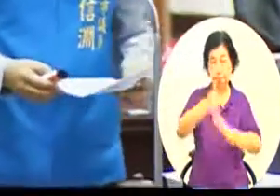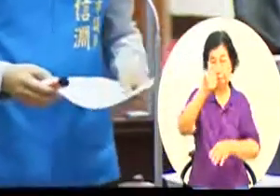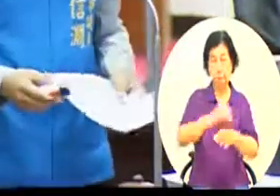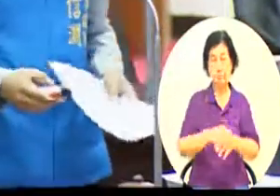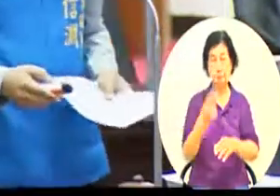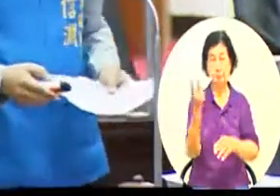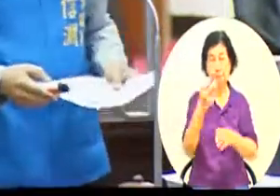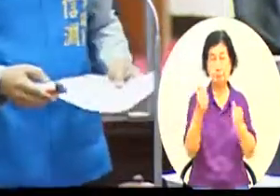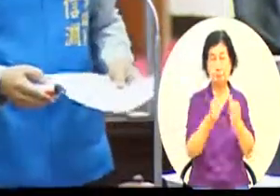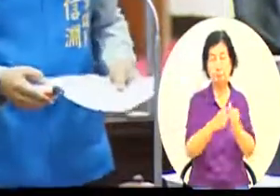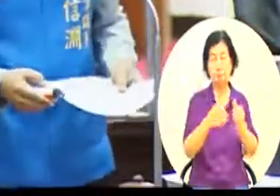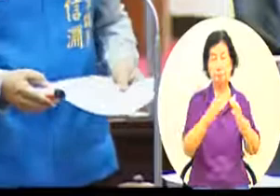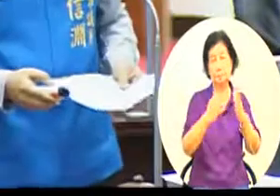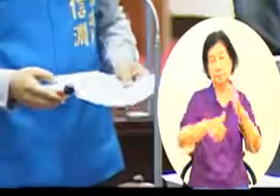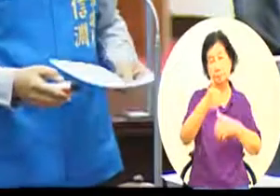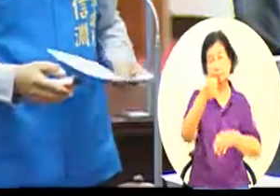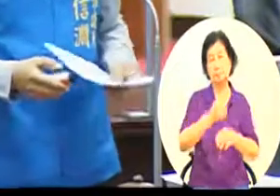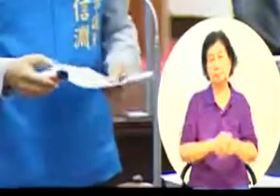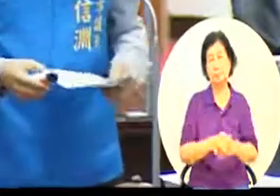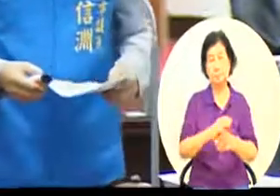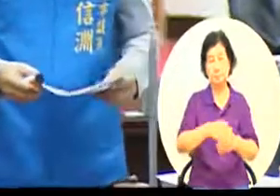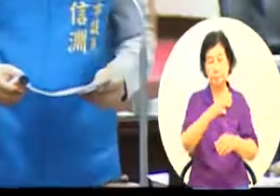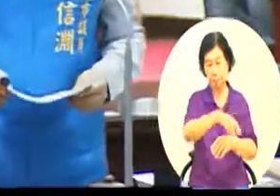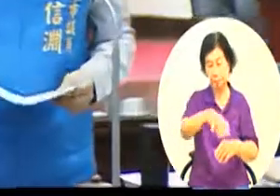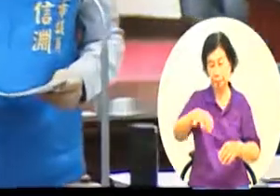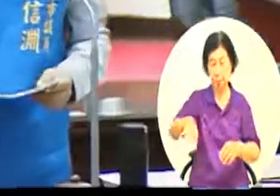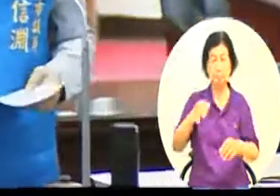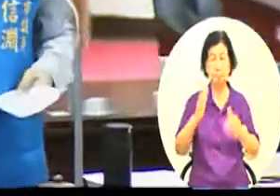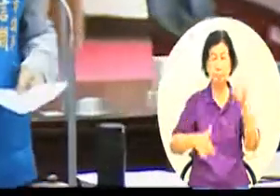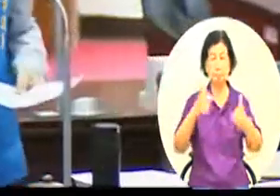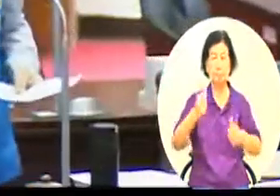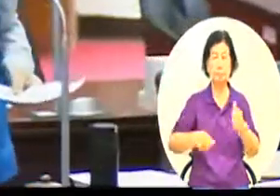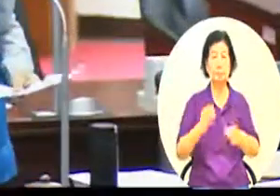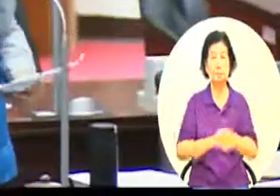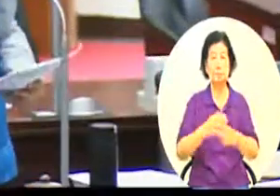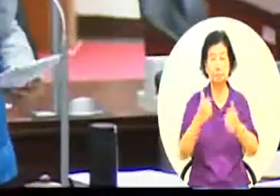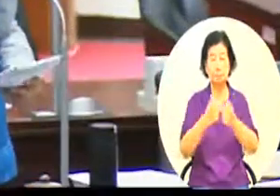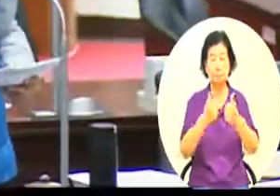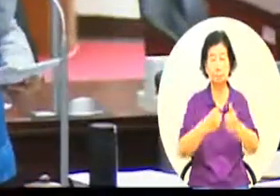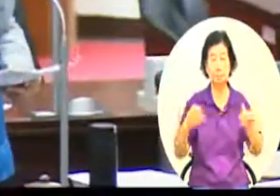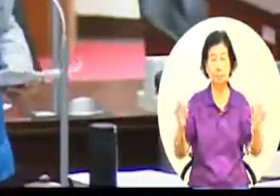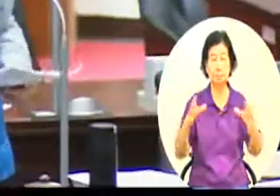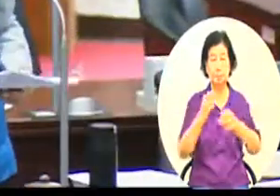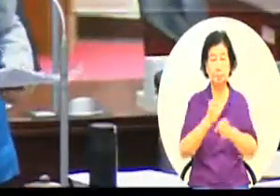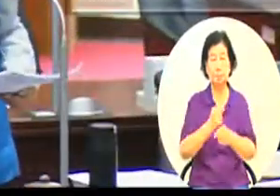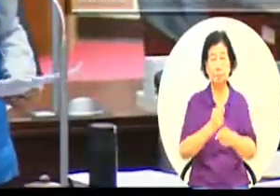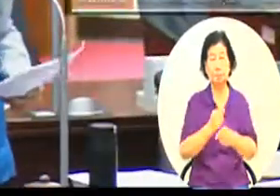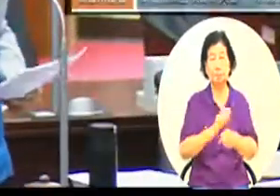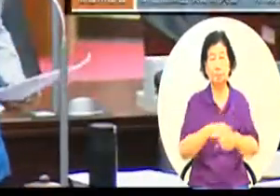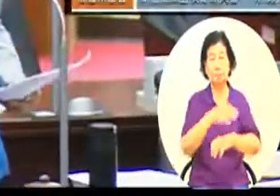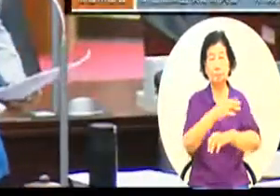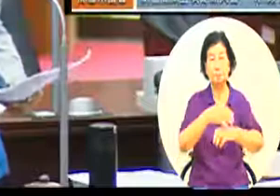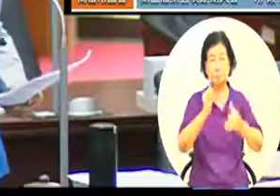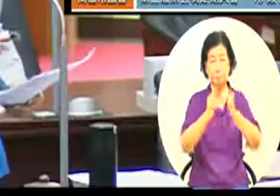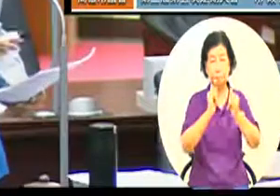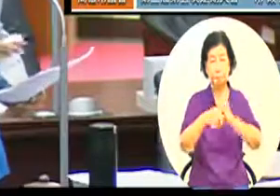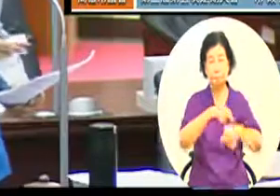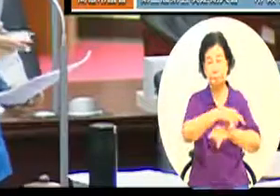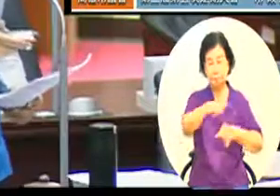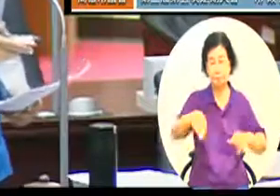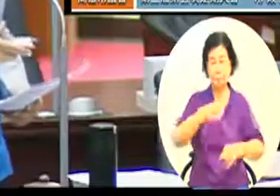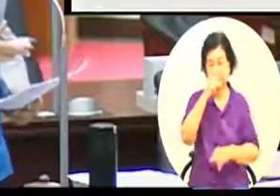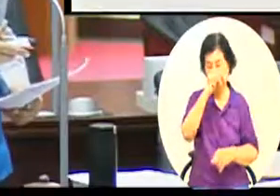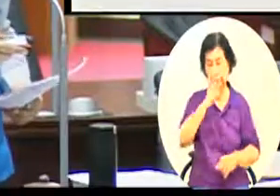长、市府局处所长、还有我们议会同仁，还有新闻媒体，还有市民朋友、大家早安，大家